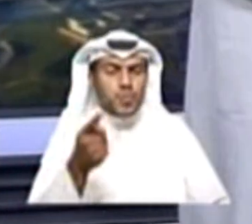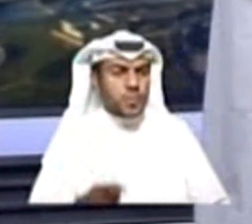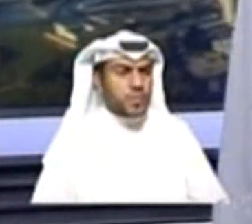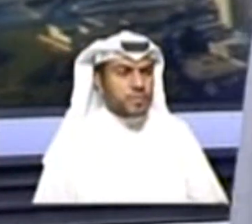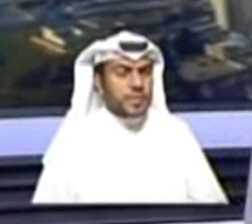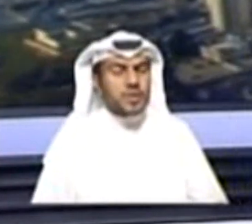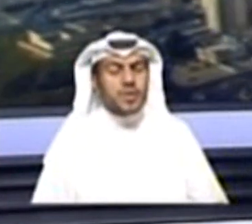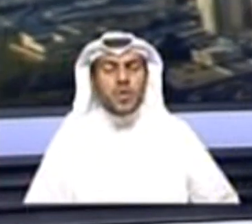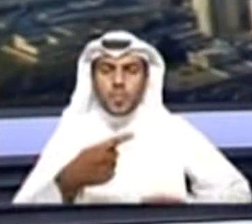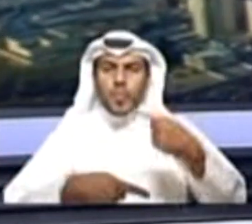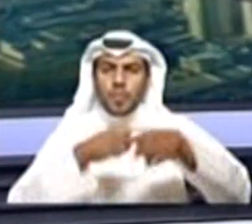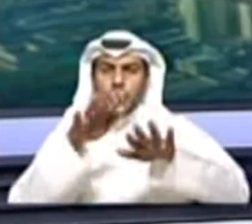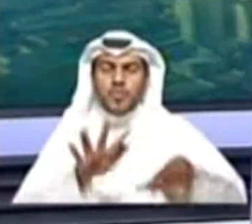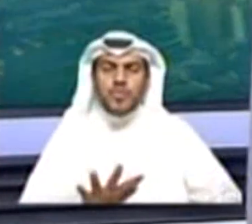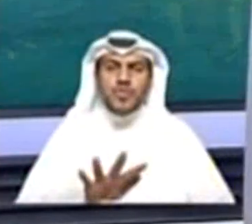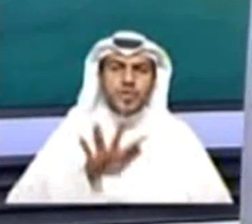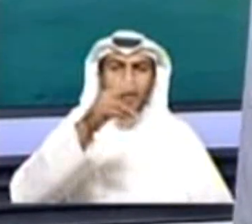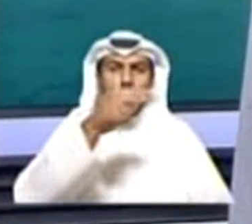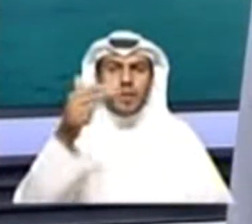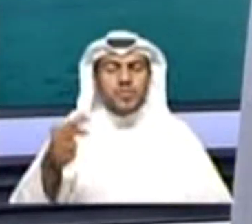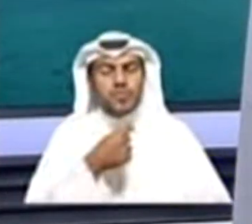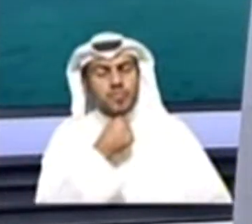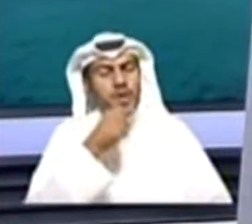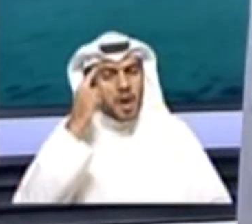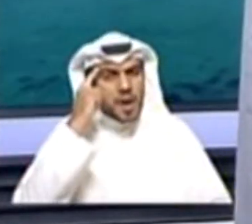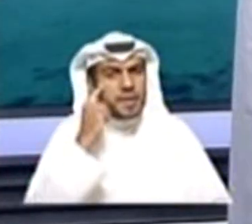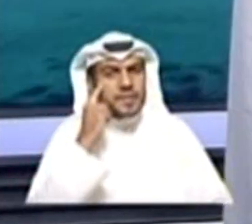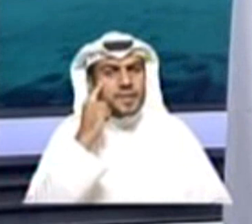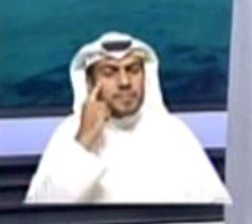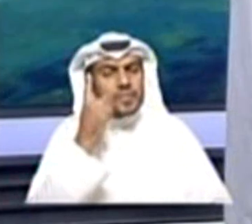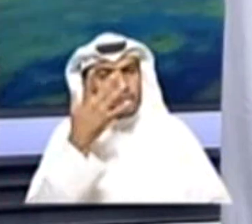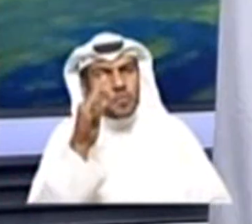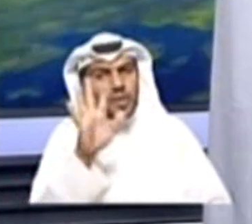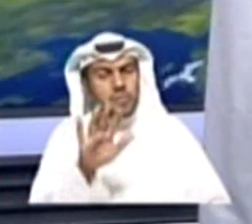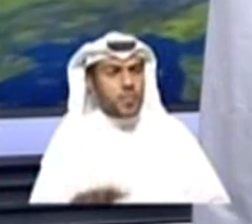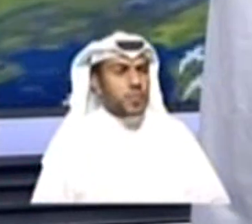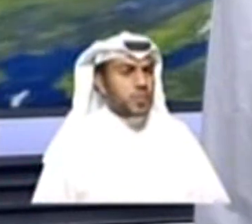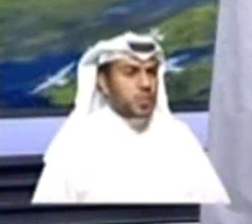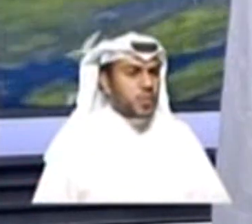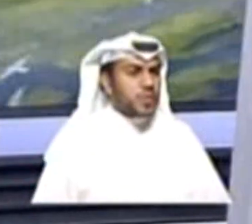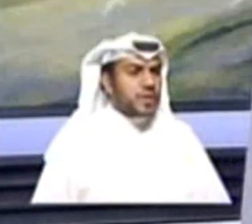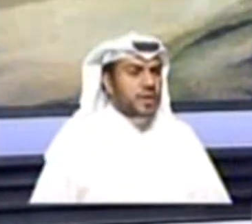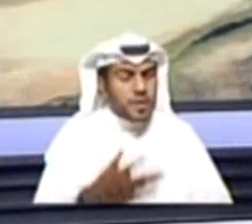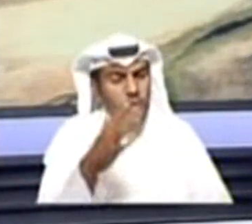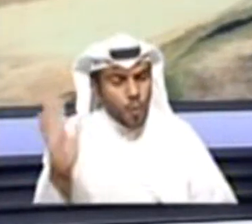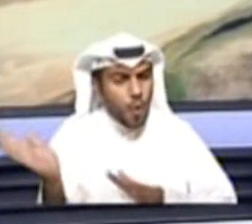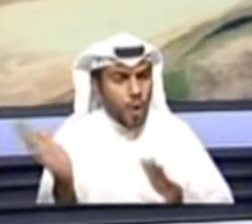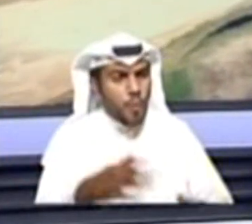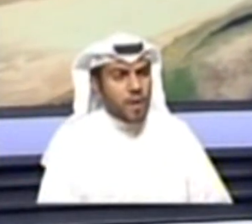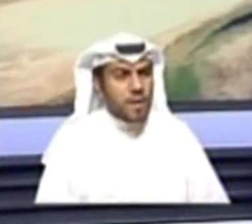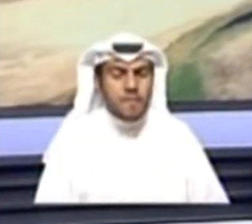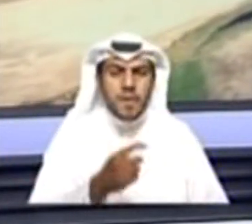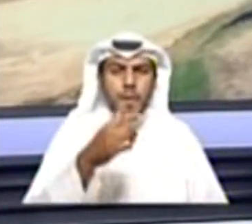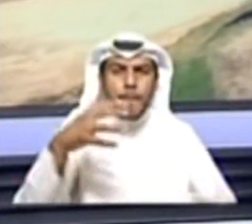فاستمرار الرياح الشمالية الغربية ويانا يوم الجمعة والسبت سرعتها ما بين 35 و30 كيلومتر بالساعة، فضل بعض السحب